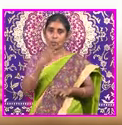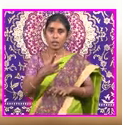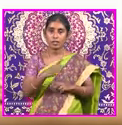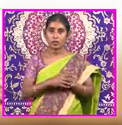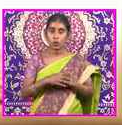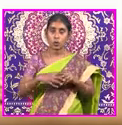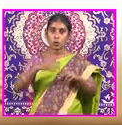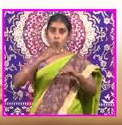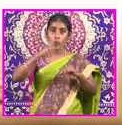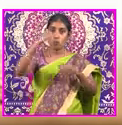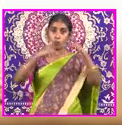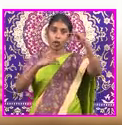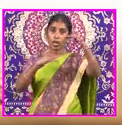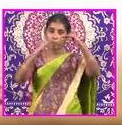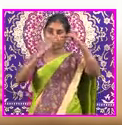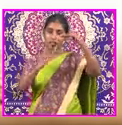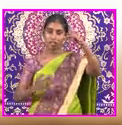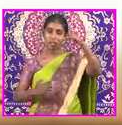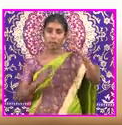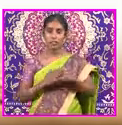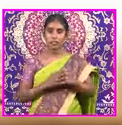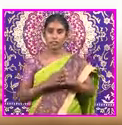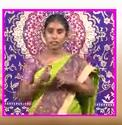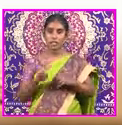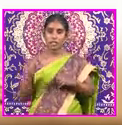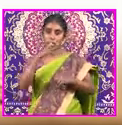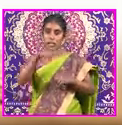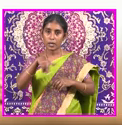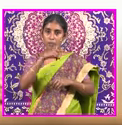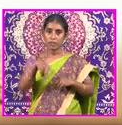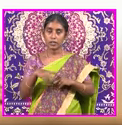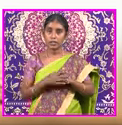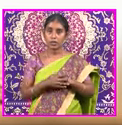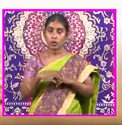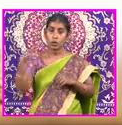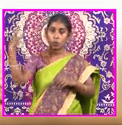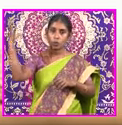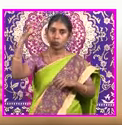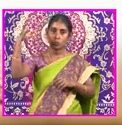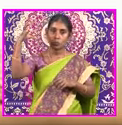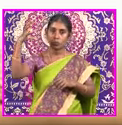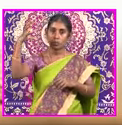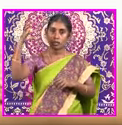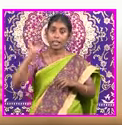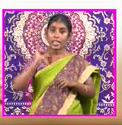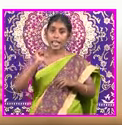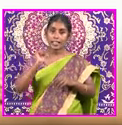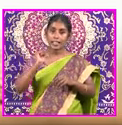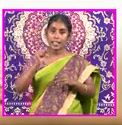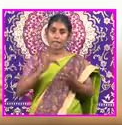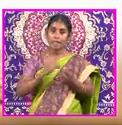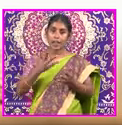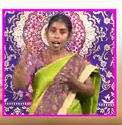வெப்பமாகவும் சூரியனை பார்க்காத பகுதி குளிராகவும் இருக்கும். ஸோ இந்த வெப்ப சரிவின் காரணமாக, மலையின் சரிவின் காரணமாக வெப்பநிலை பதிவாகிறது